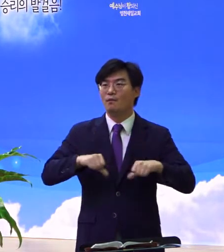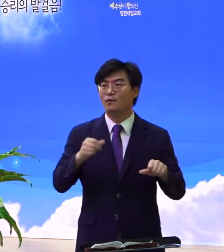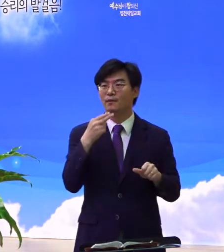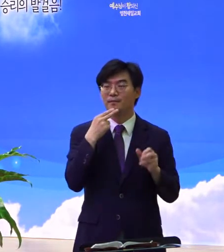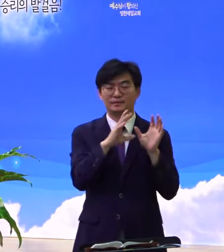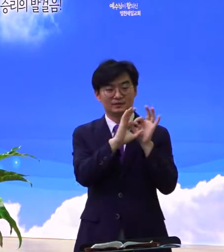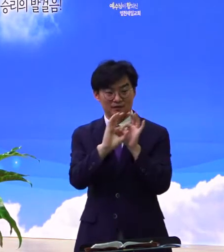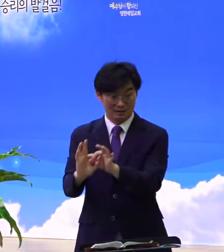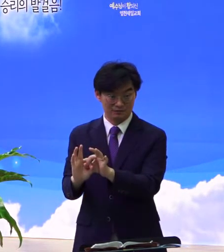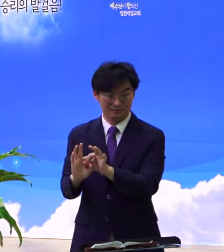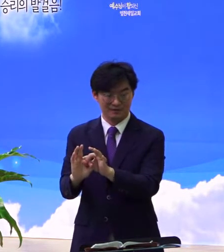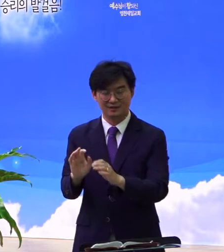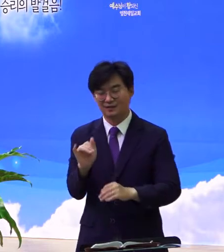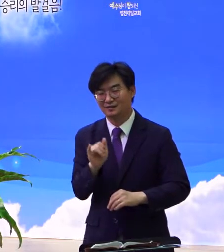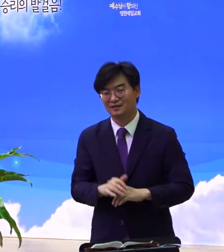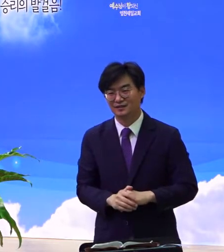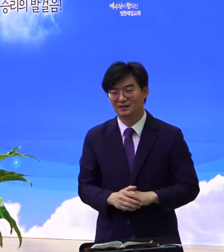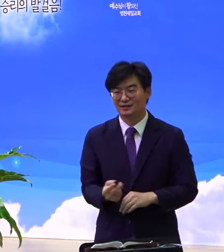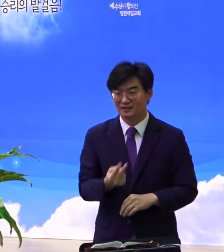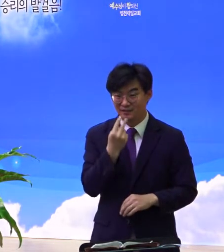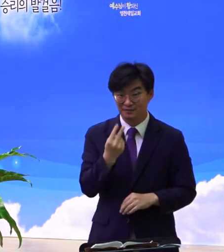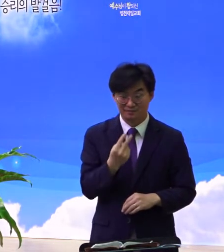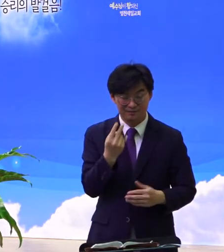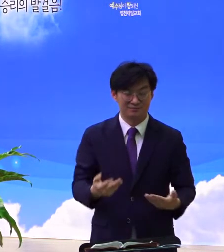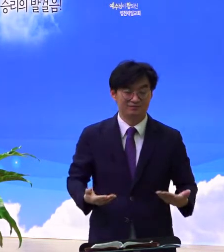위해서 생명을 바쳤습니다.